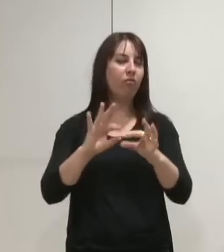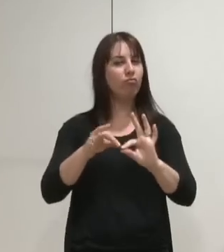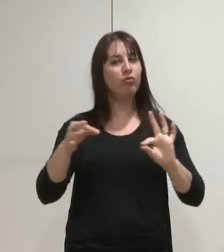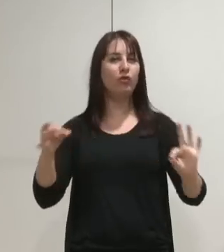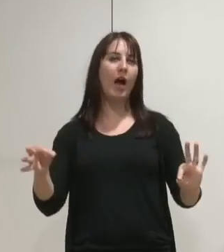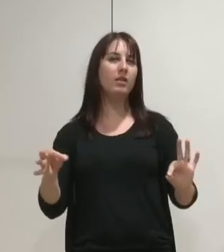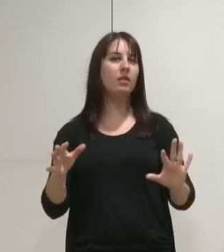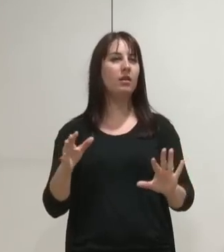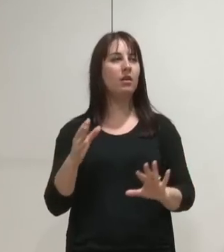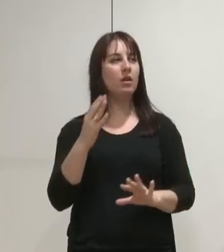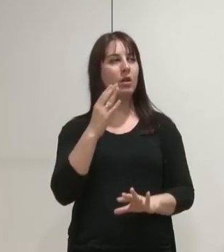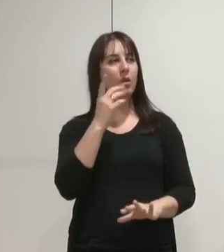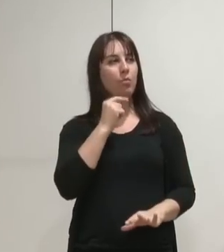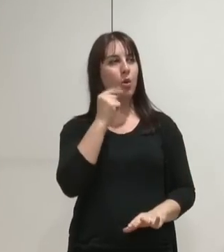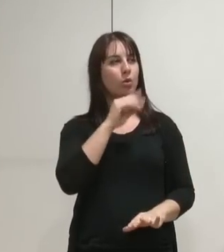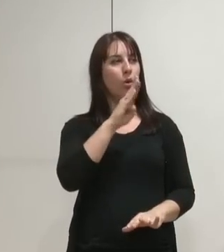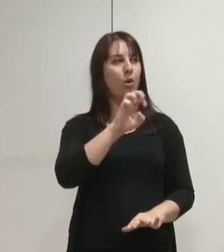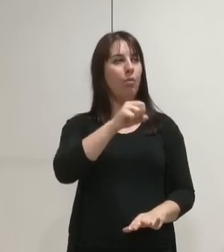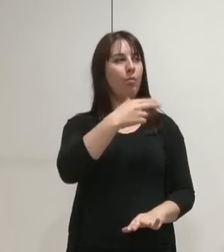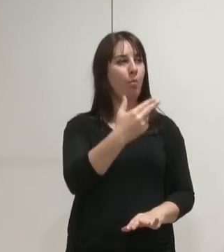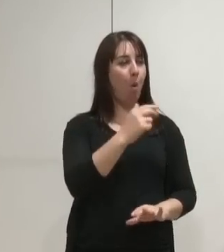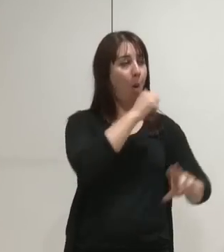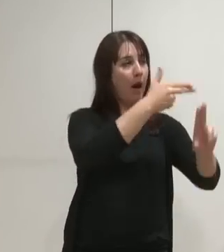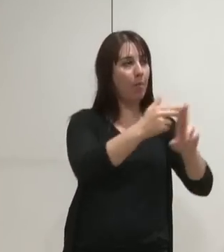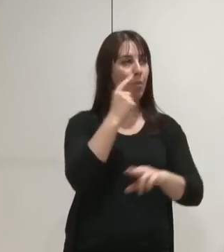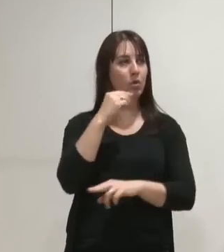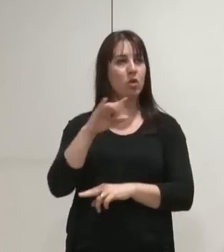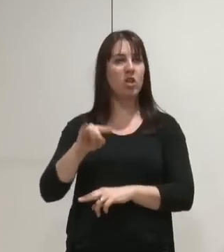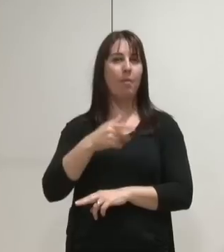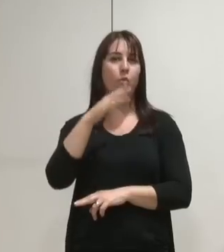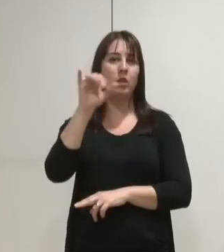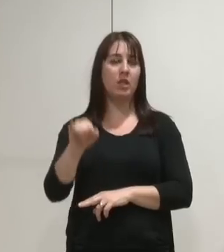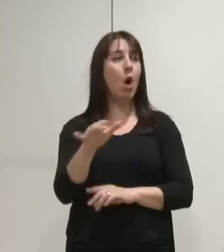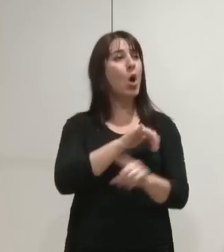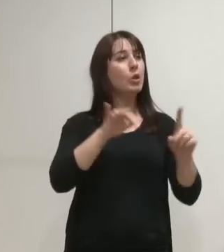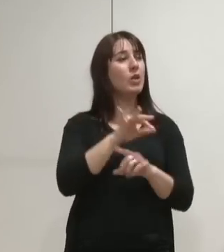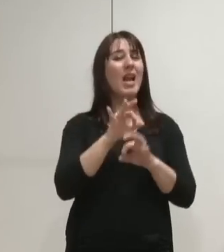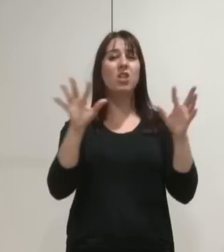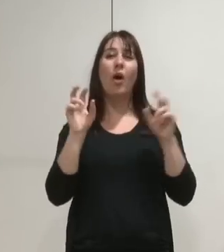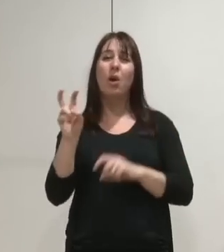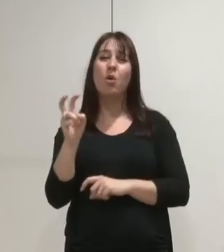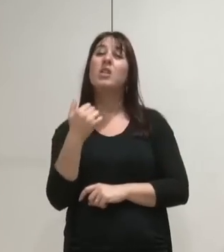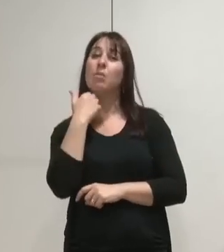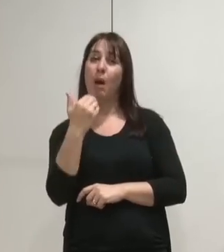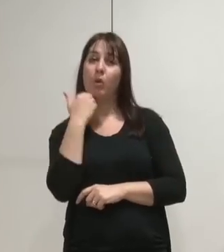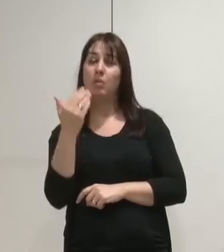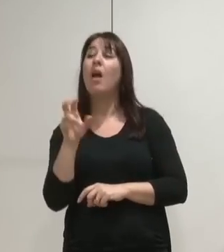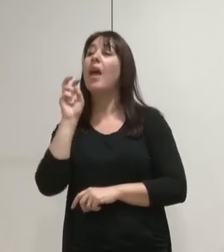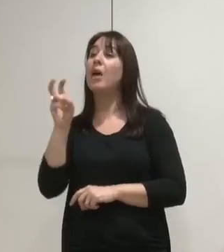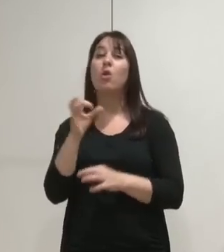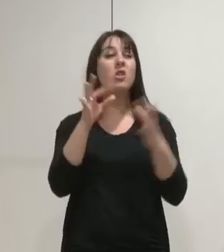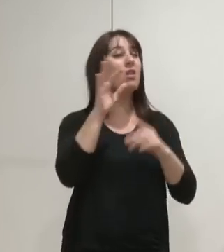pour répondre à Monsieur Bron et à Monsieur chamussi il n'y a pas de soci sans écologie et il n'y a pas d'écologie sans social